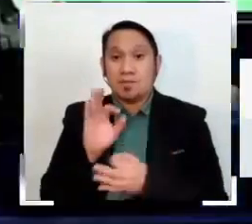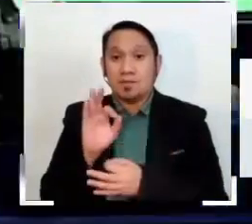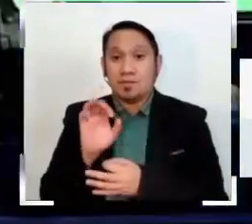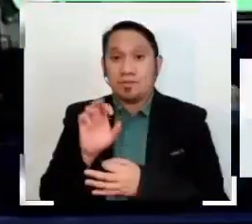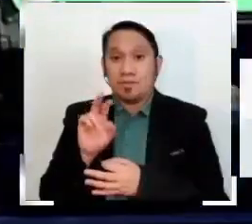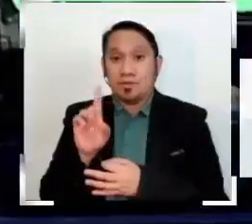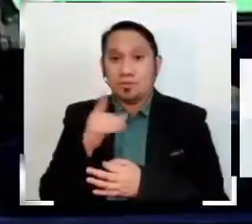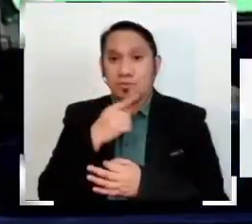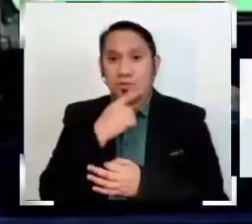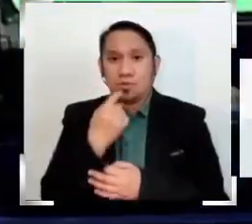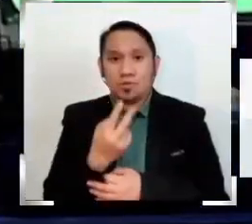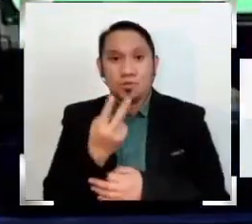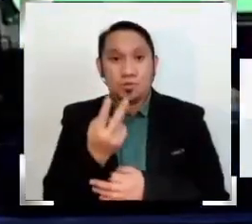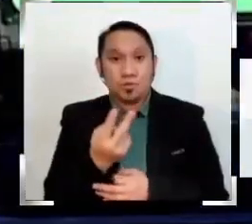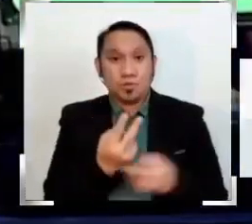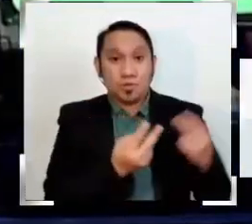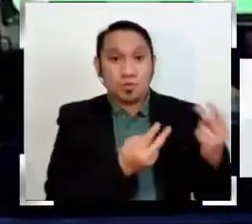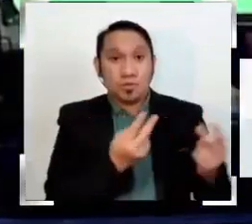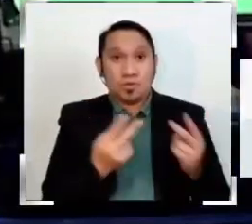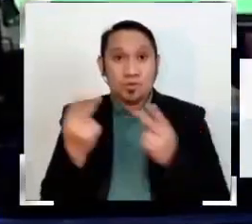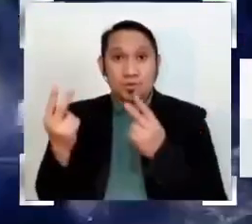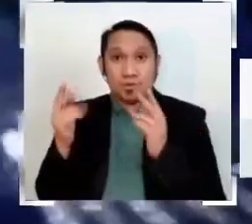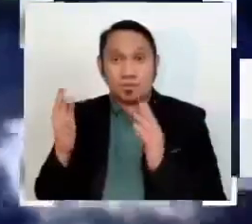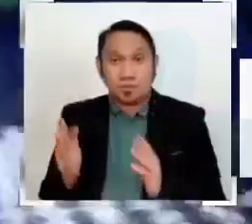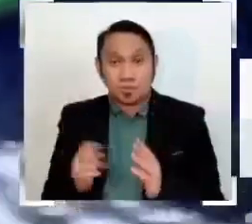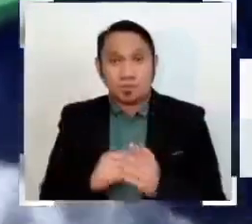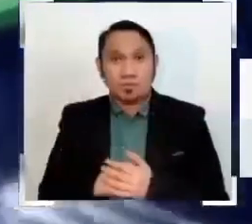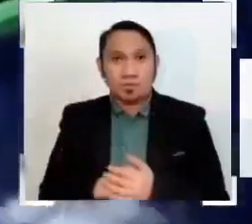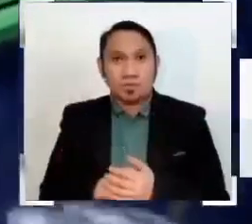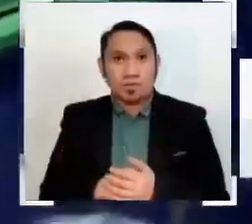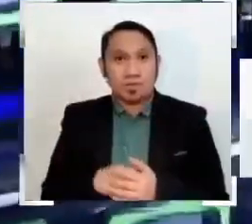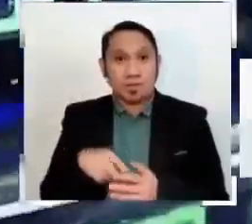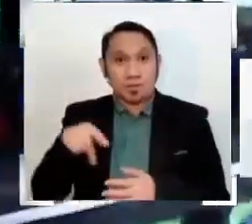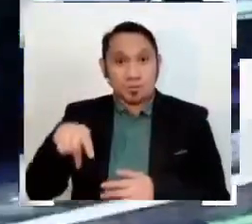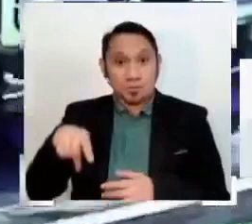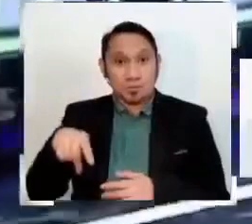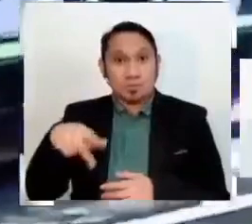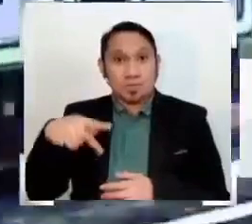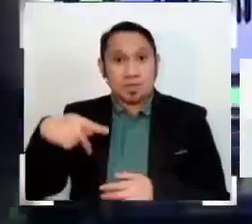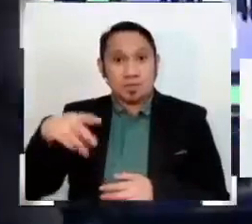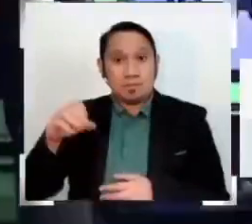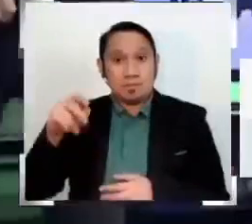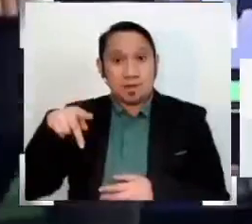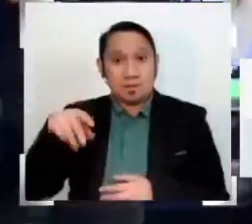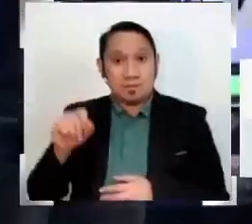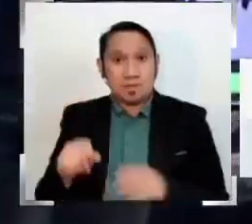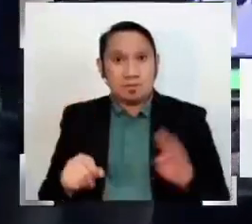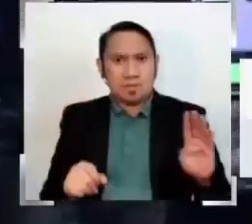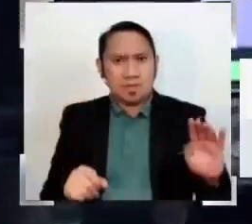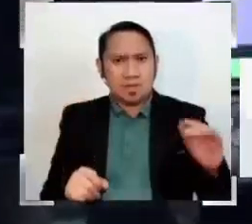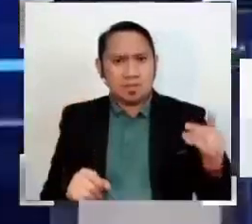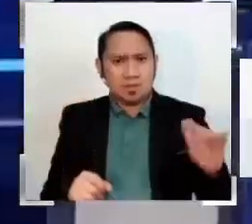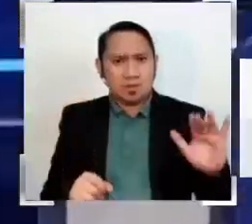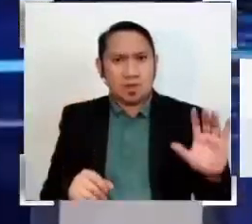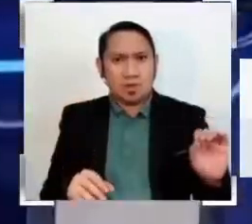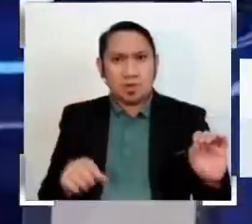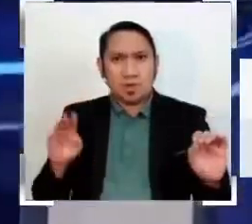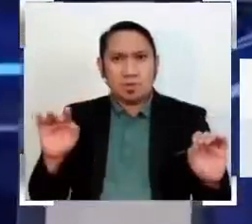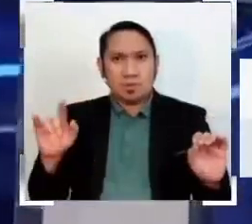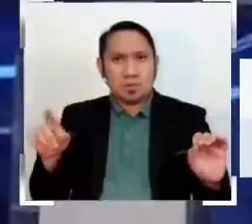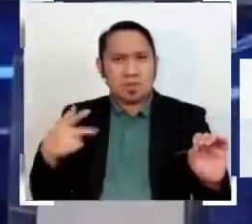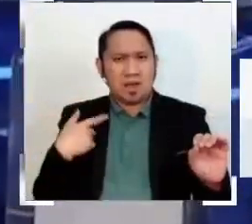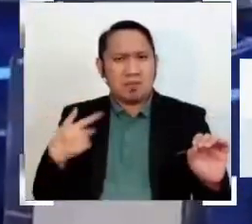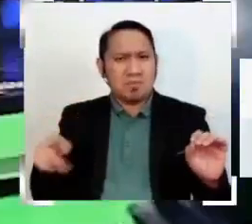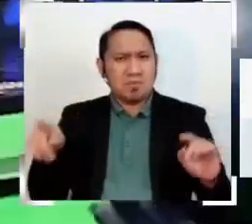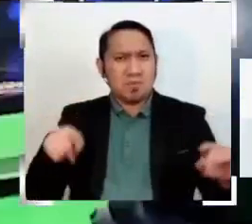guests. Magkalaban kasi ang dalawang hit P-pop groups ngayon na BGYO at Bini. Nag-uumapaw rin sa suporta ang fans ng